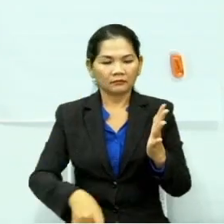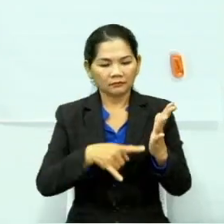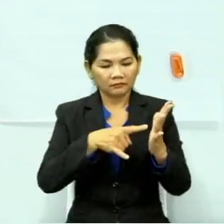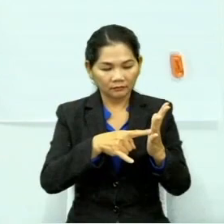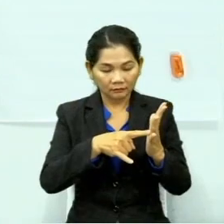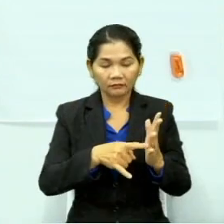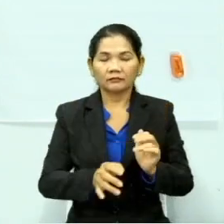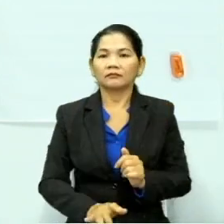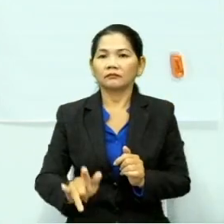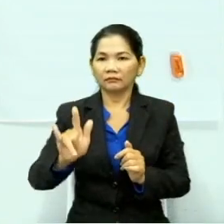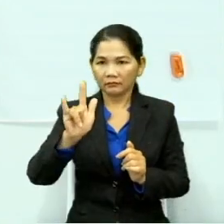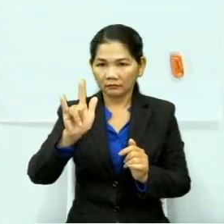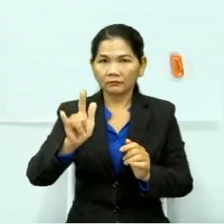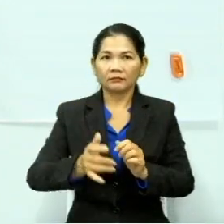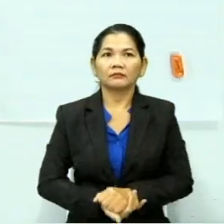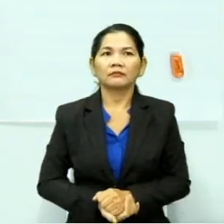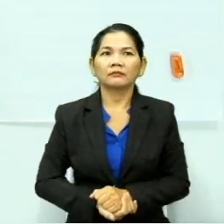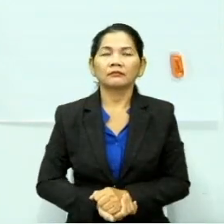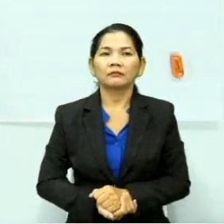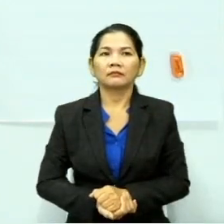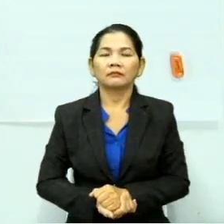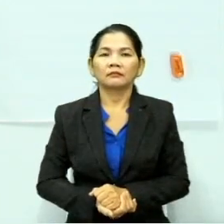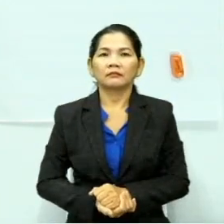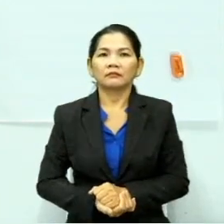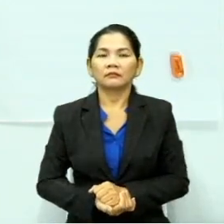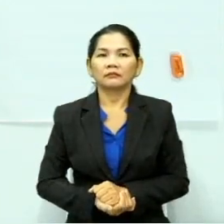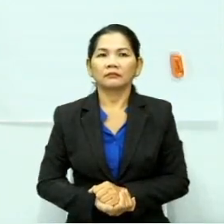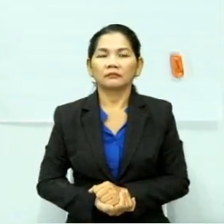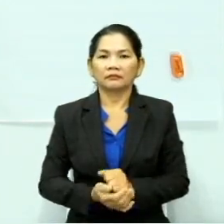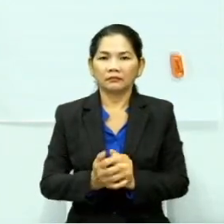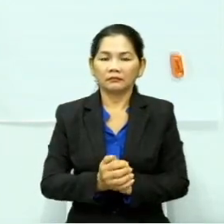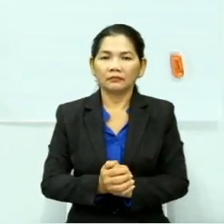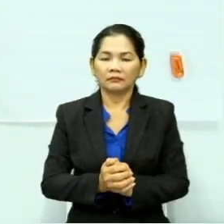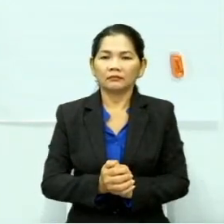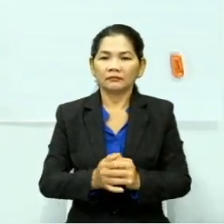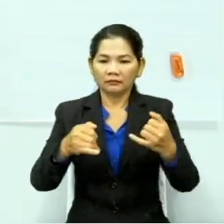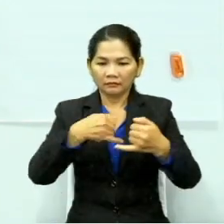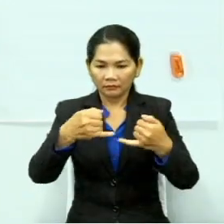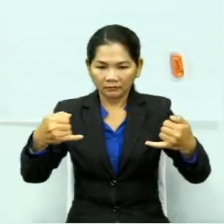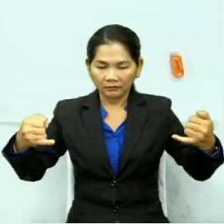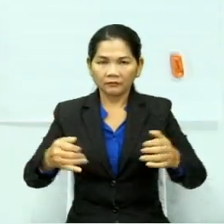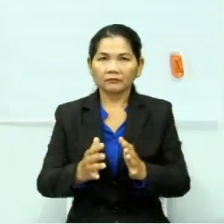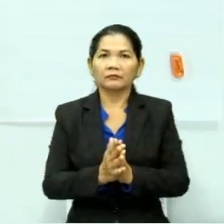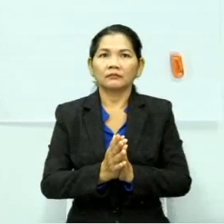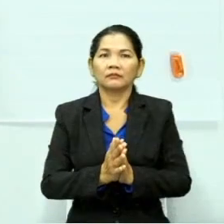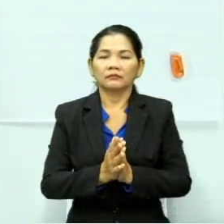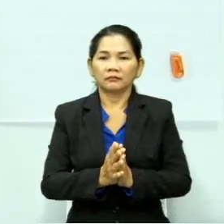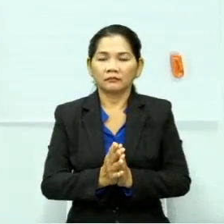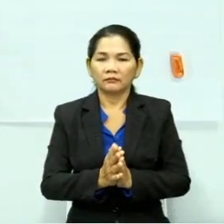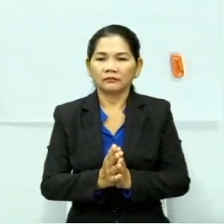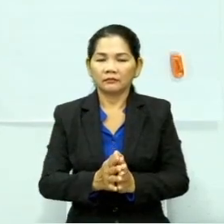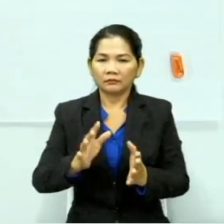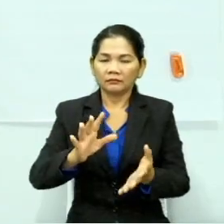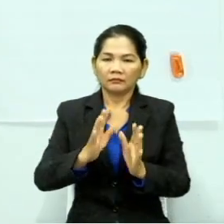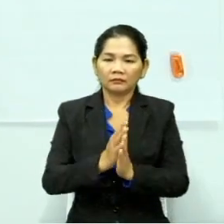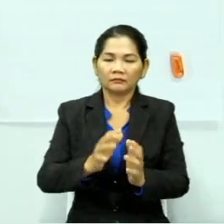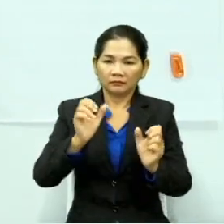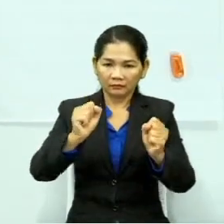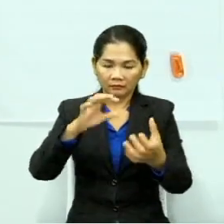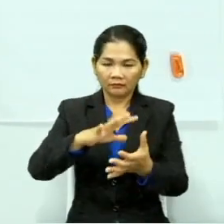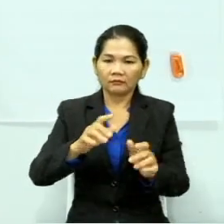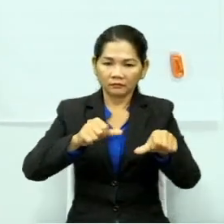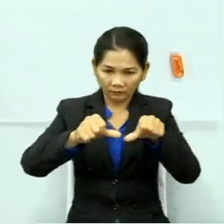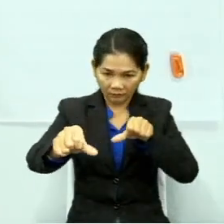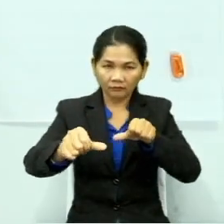sẽ cứ chùm bùa chùa cỏ sái rổ bá trò cố đầm nó